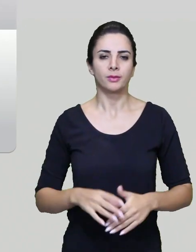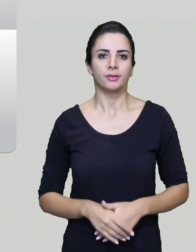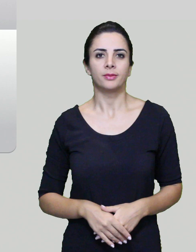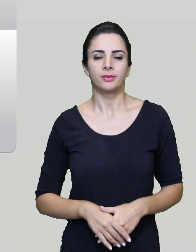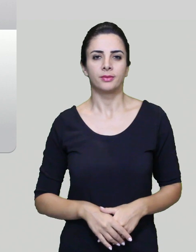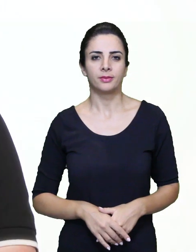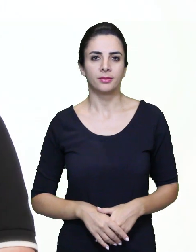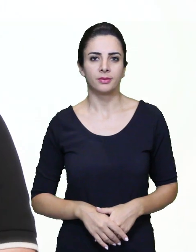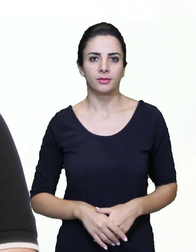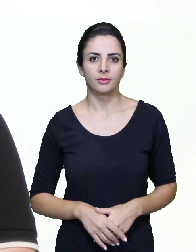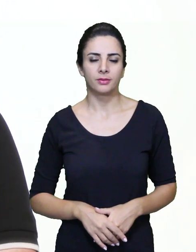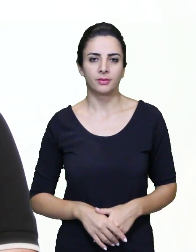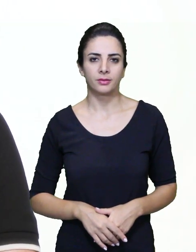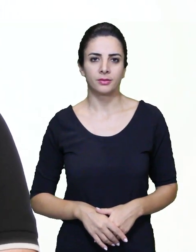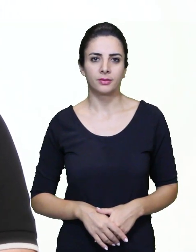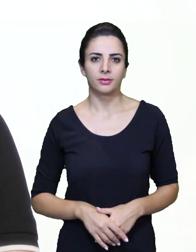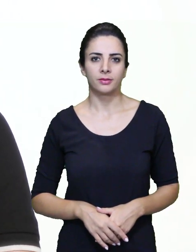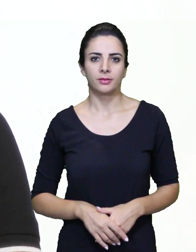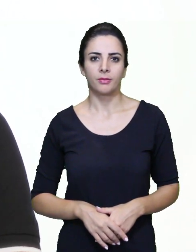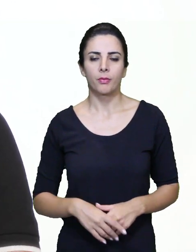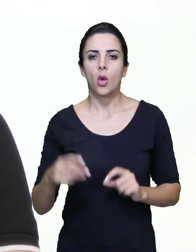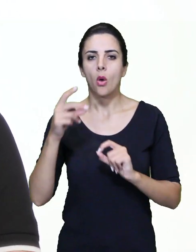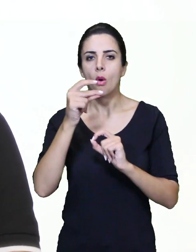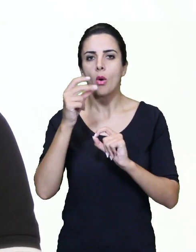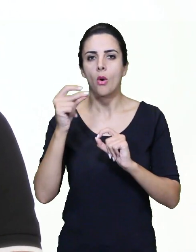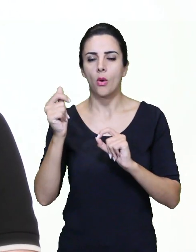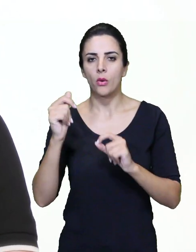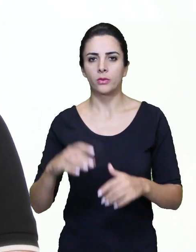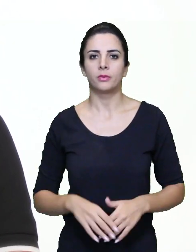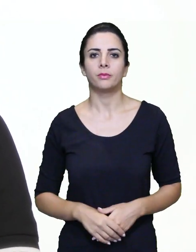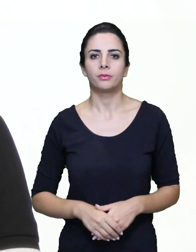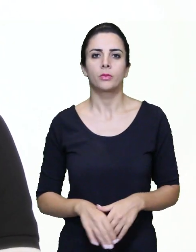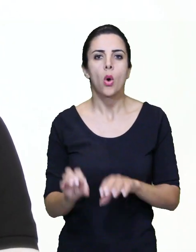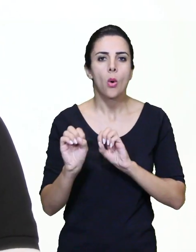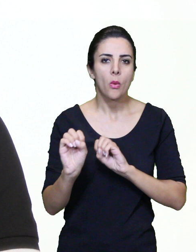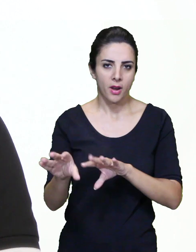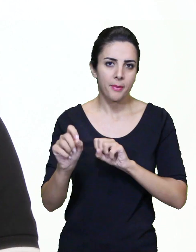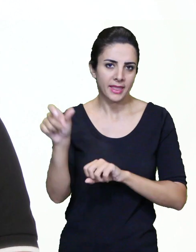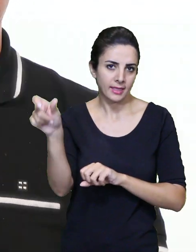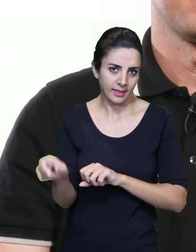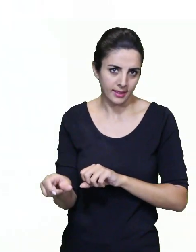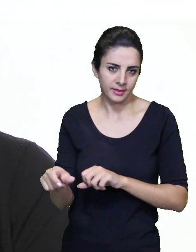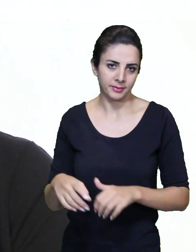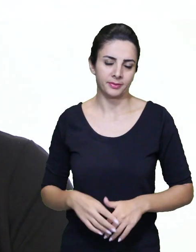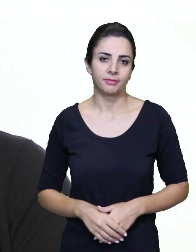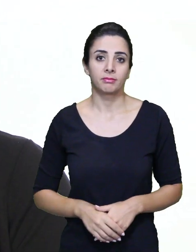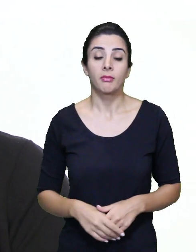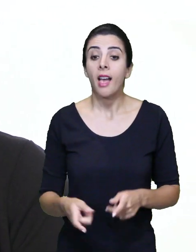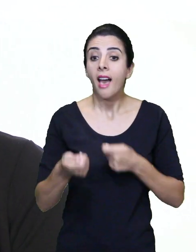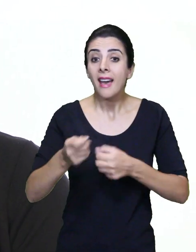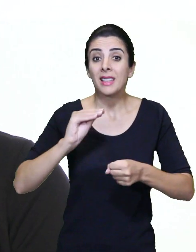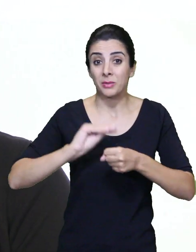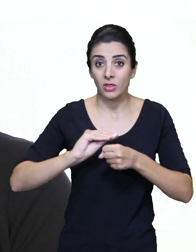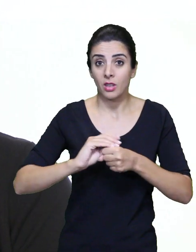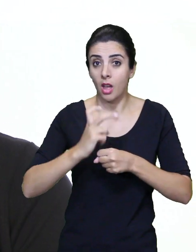alfabelerindeki Ö Ö Öğretmenlik Eğitimde